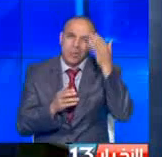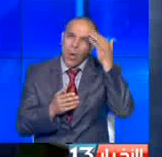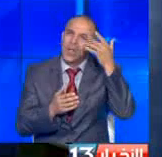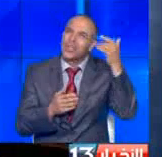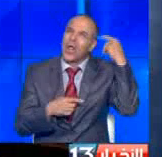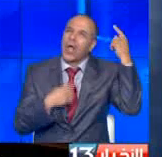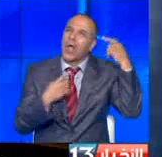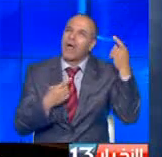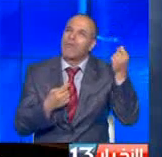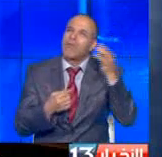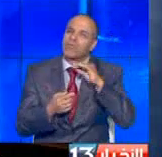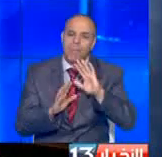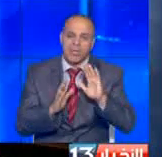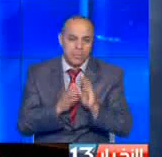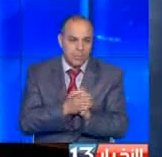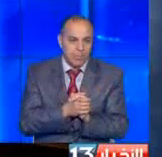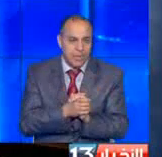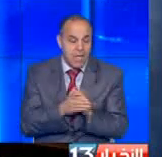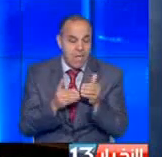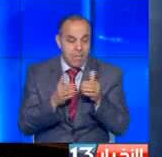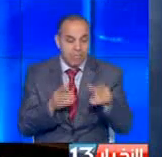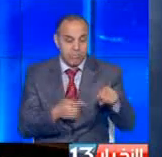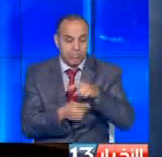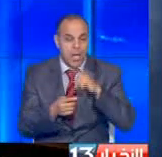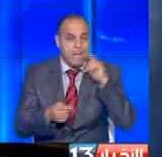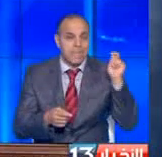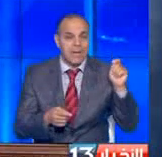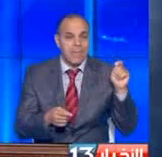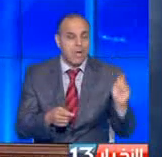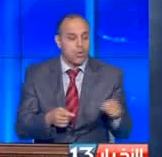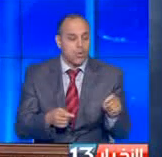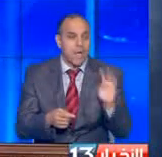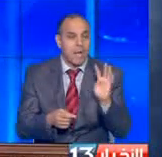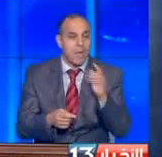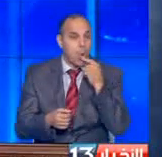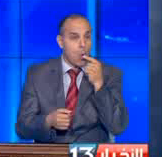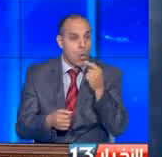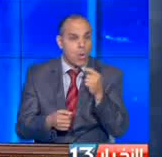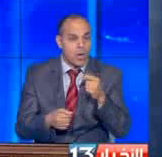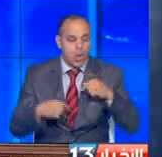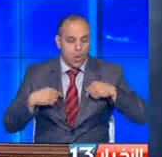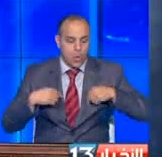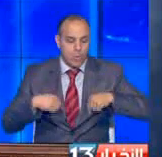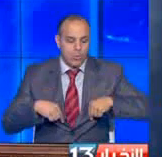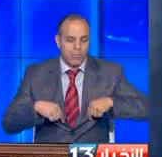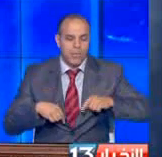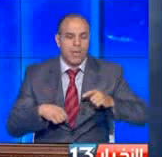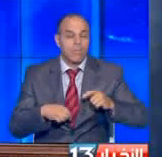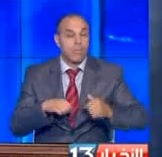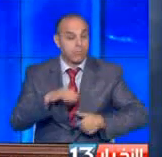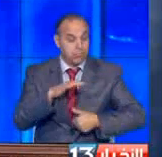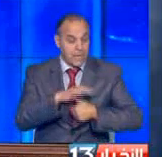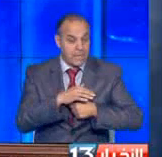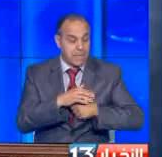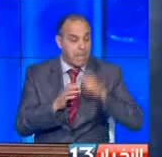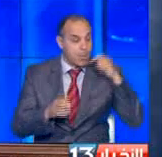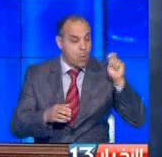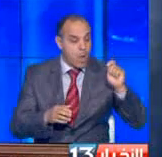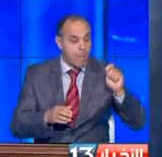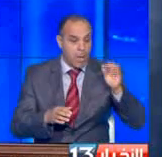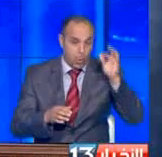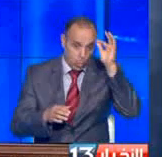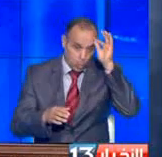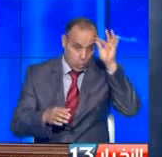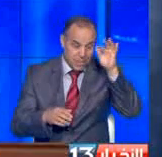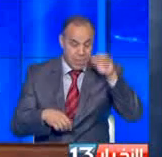فيها خلال افتتاح الدوره البرلمانيه العاديه الرابعه على رئيس مجلس النواب الشعب ان البلاد تمر